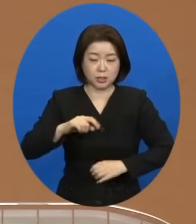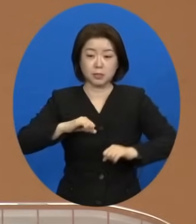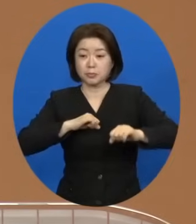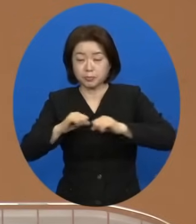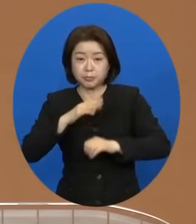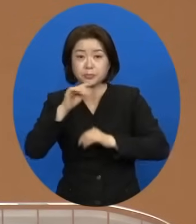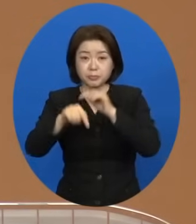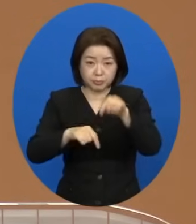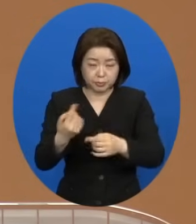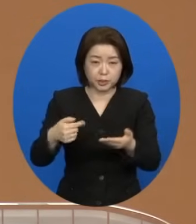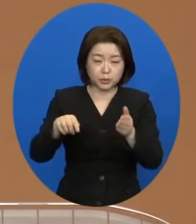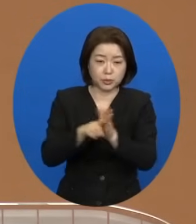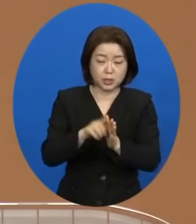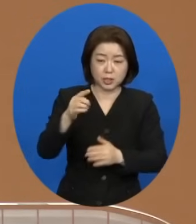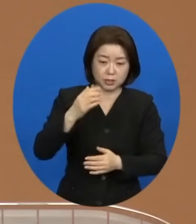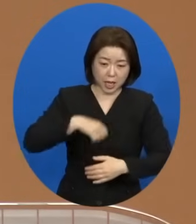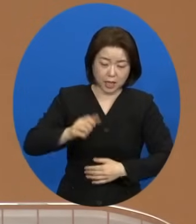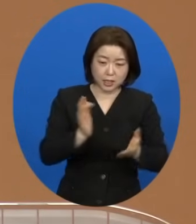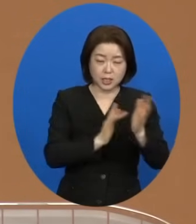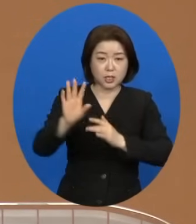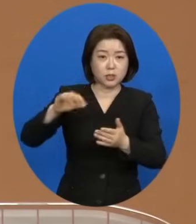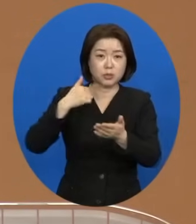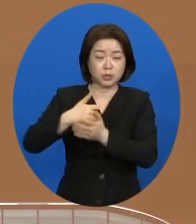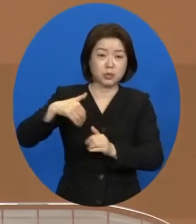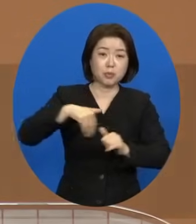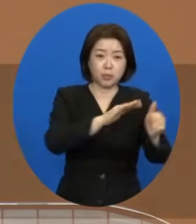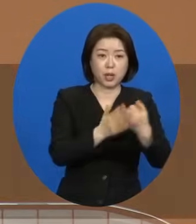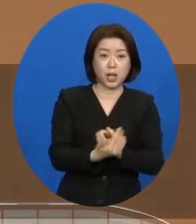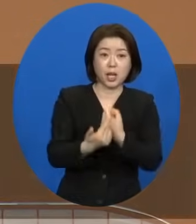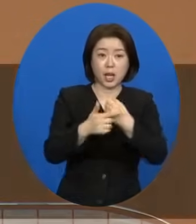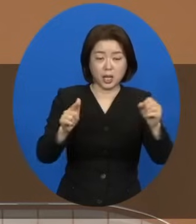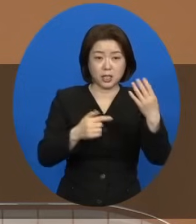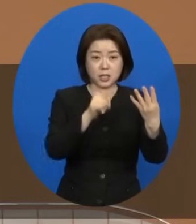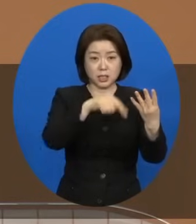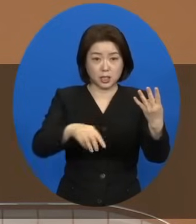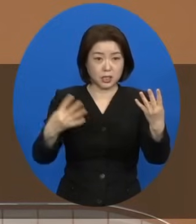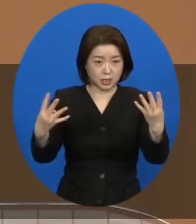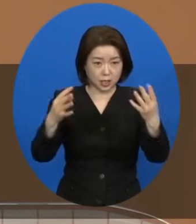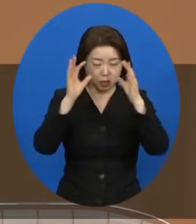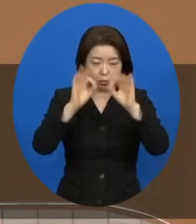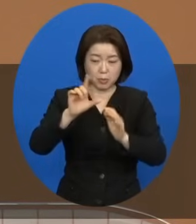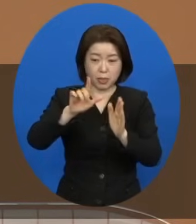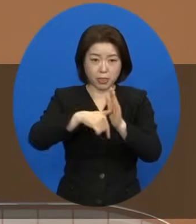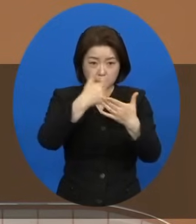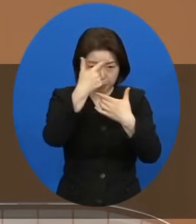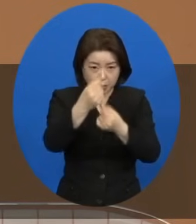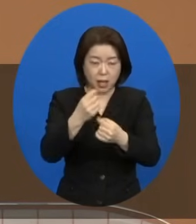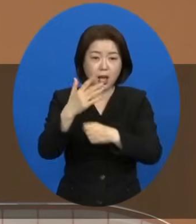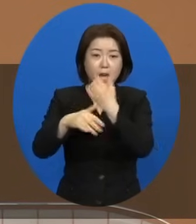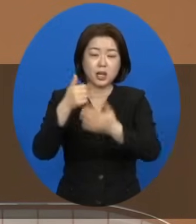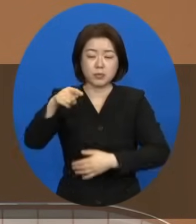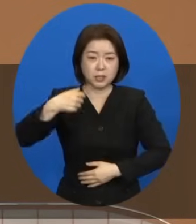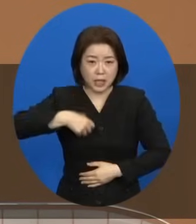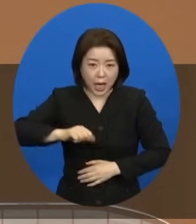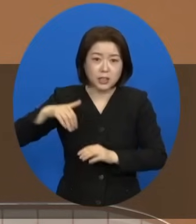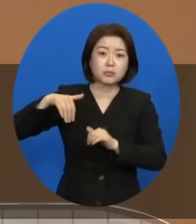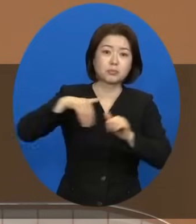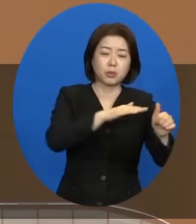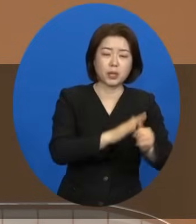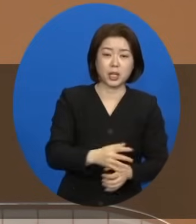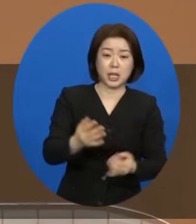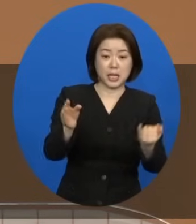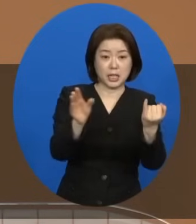우리에게 보내 주신 것이지요 갈라디아서 장사들의 때가 참에 하나님이 그 아들을 보내사